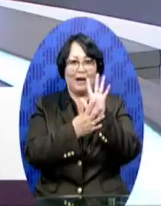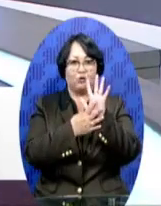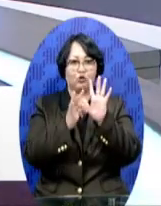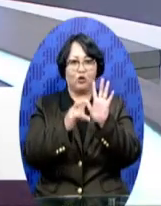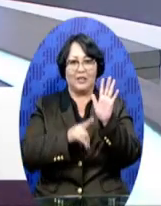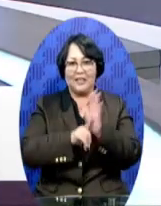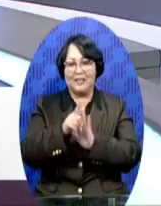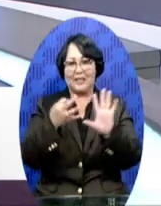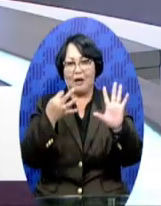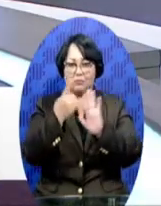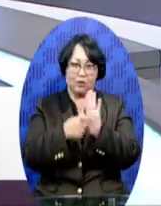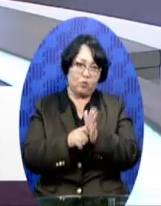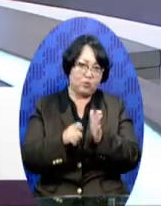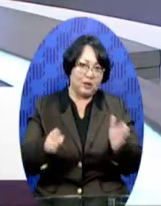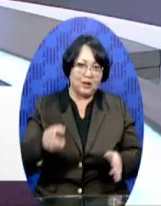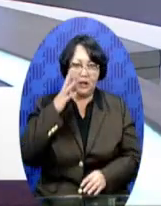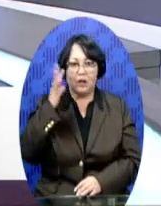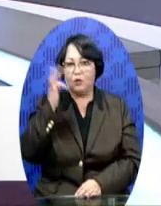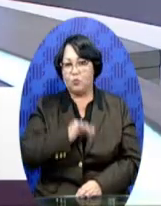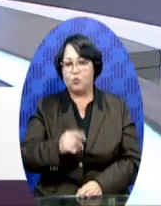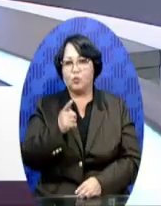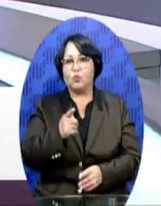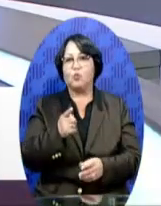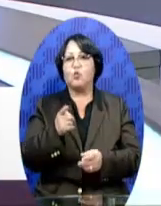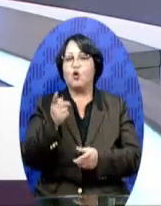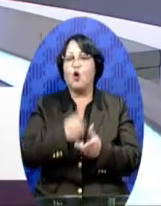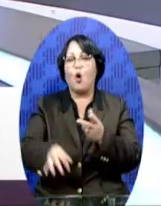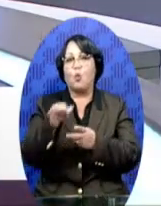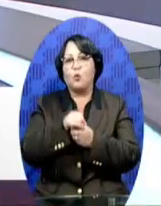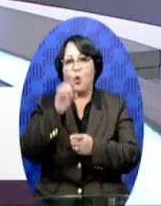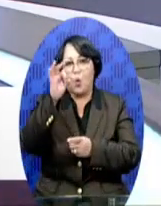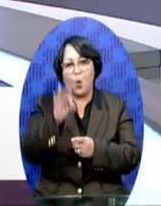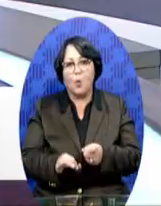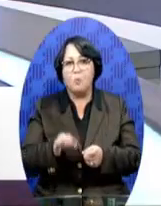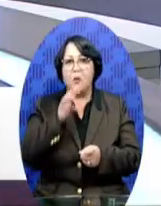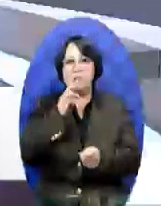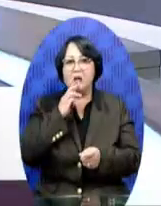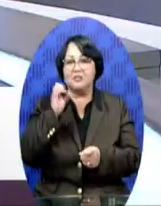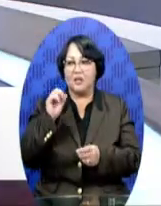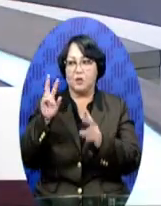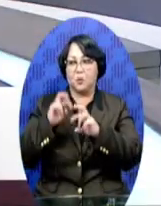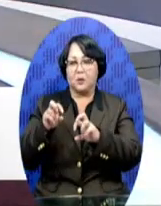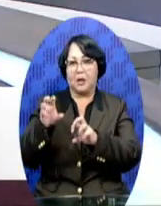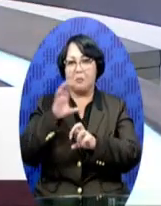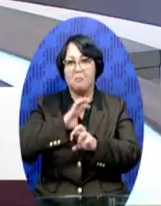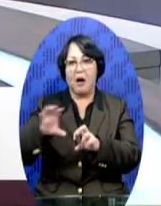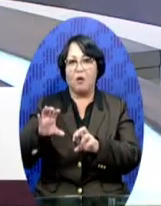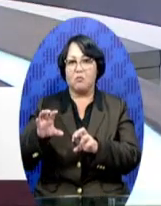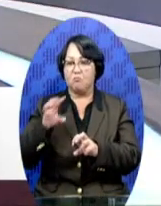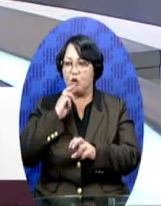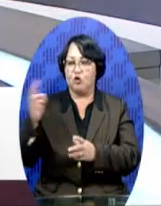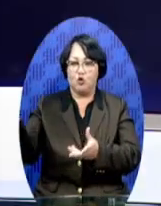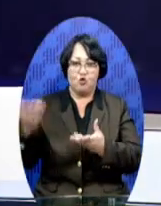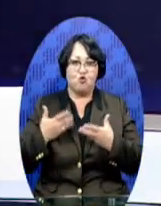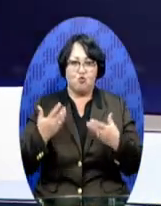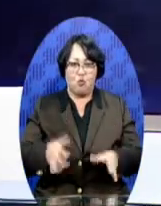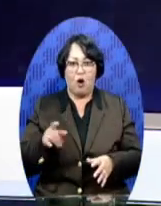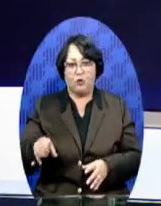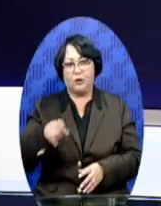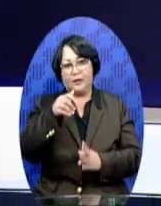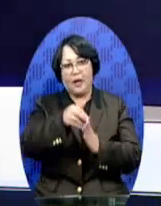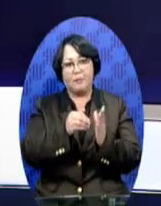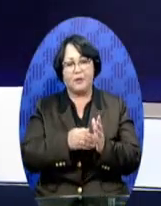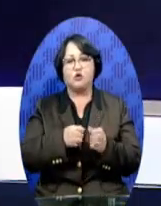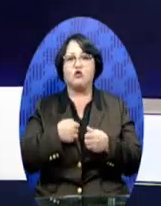байдлаарх гадаадын худалдаа эргэлтийн хөрөнгө оруулалтын мэдээллийг өнөөдөр статистикийн байгууллагаас танилцуулсан. Энэ мэдээллийг эхлээд үзэгчдэд дэлгэрэнгүй байдлаар